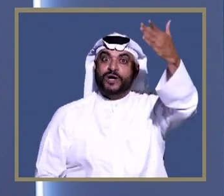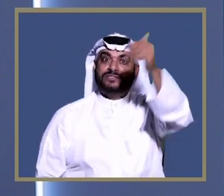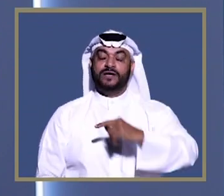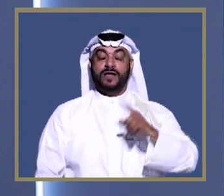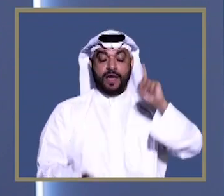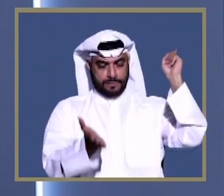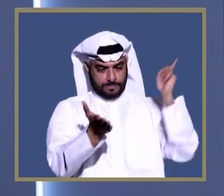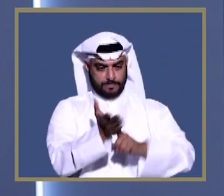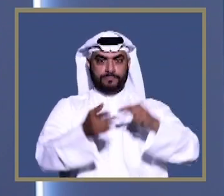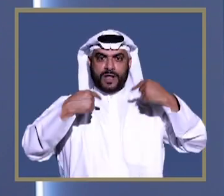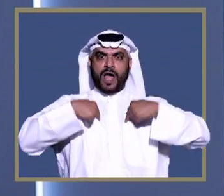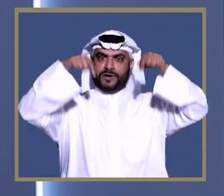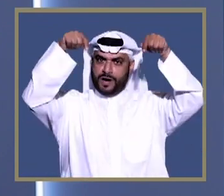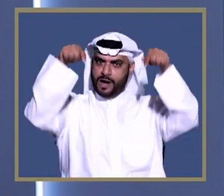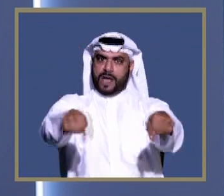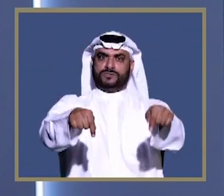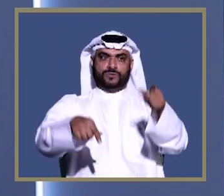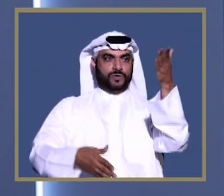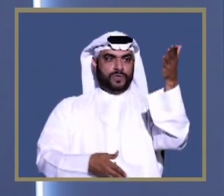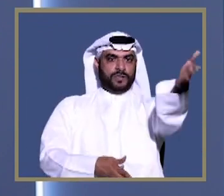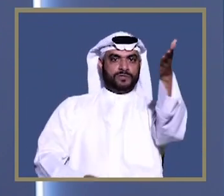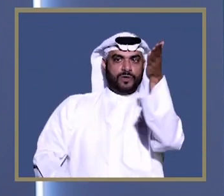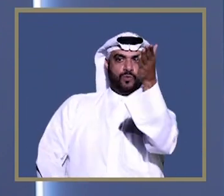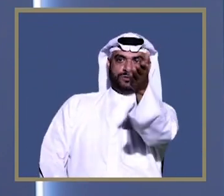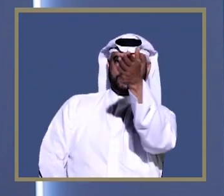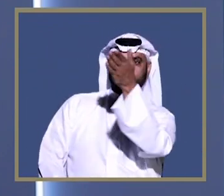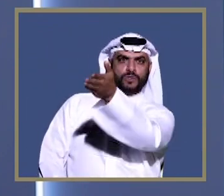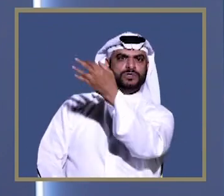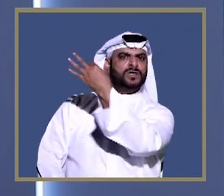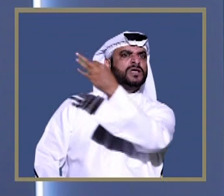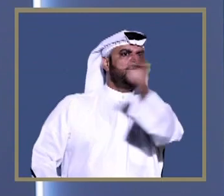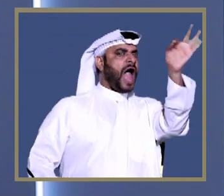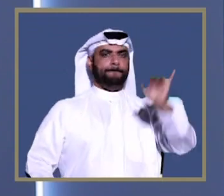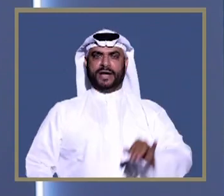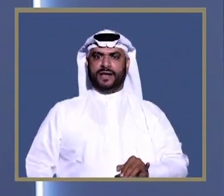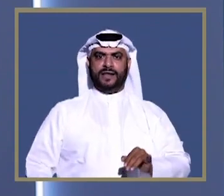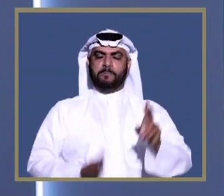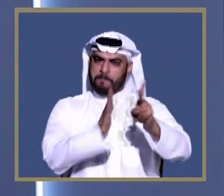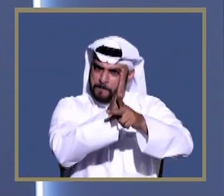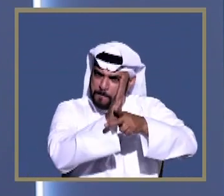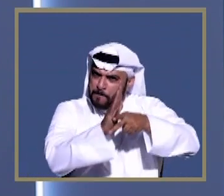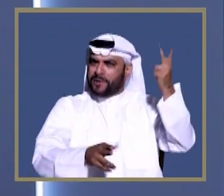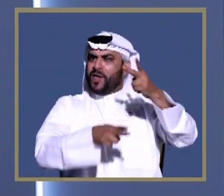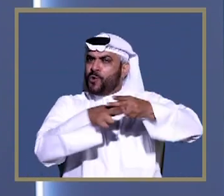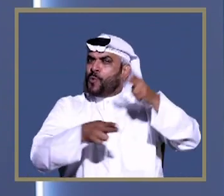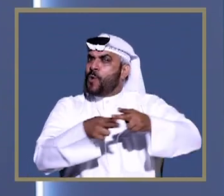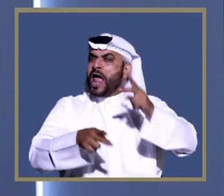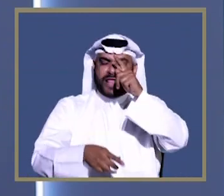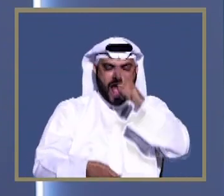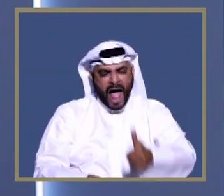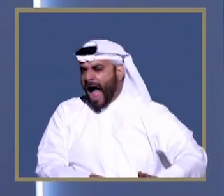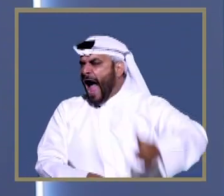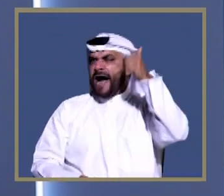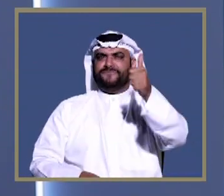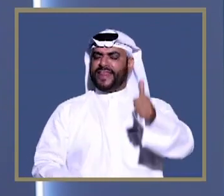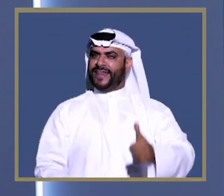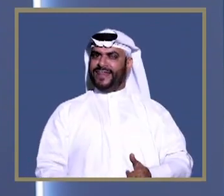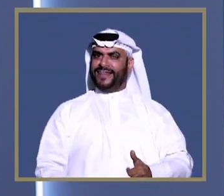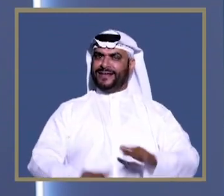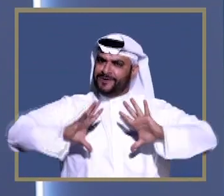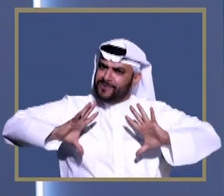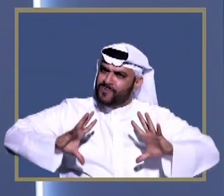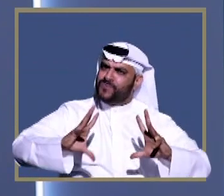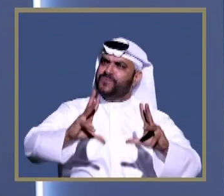نهضة الوطن. واجبنا اليوم واجبك أنت تقديم كل ما نملك لإعادة الكويت أفضل مما كانت